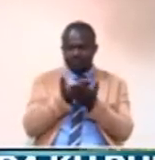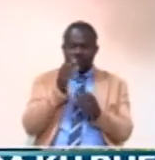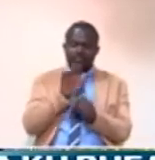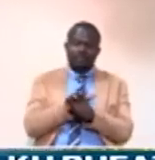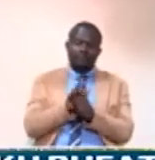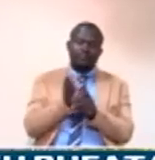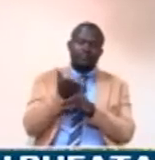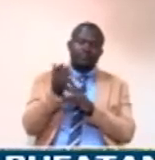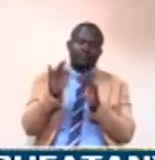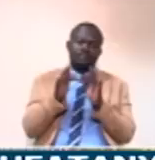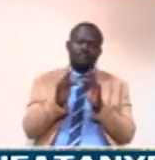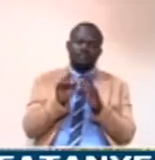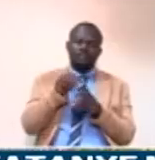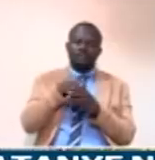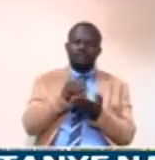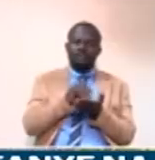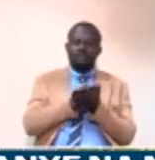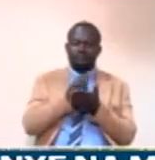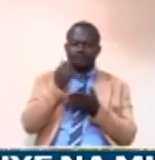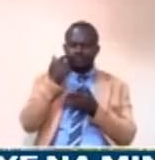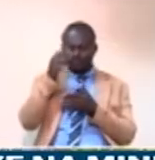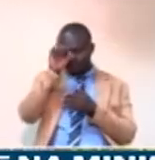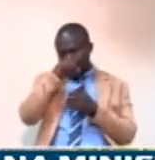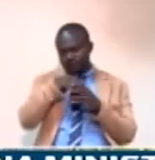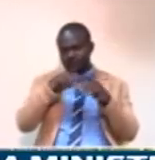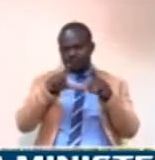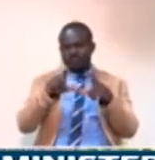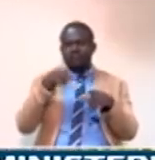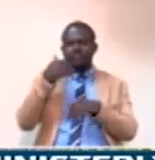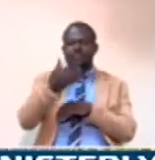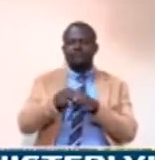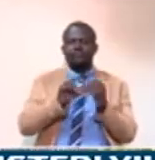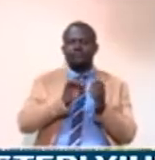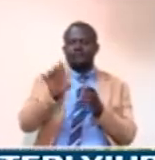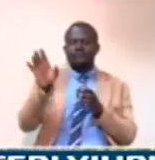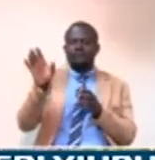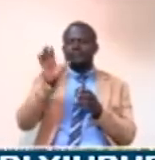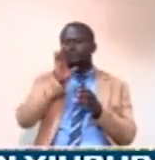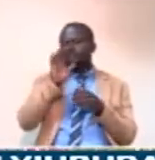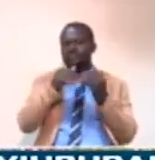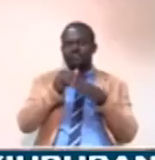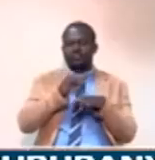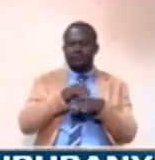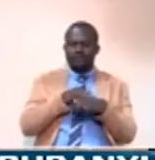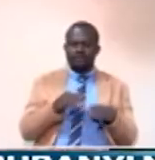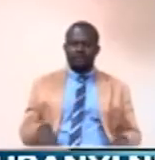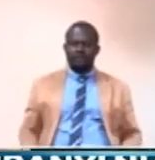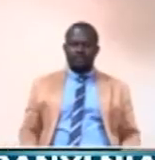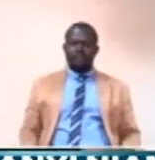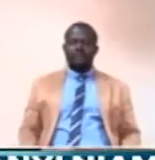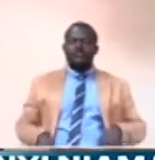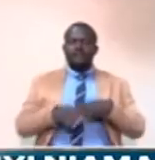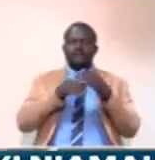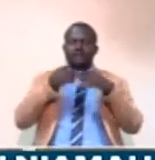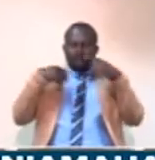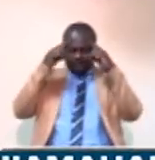ari online ugashyiramo dokima ariko ukabona harabura diplome bakakurejecta ntibirirwe banaguhamagara. Ubuyobozi bw'iyi